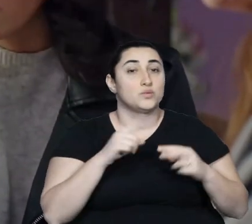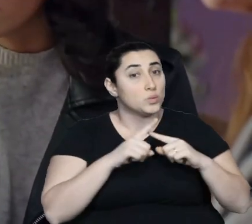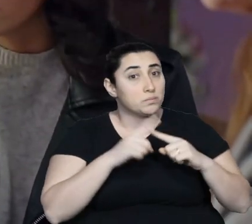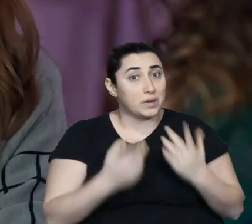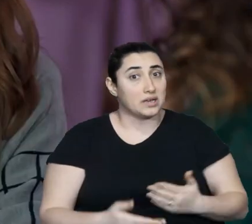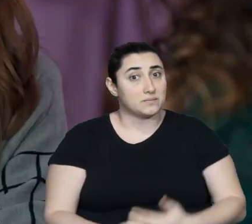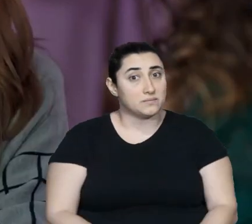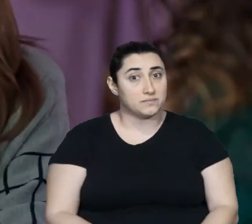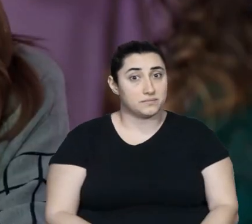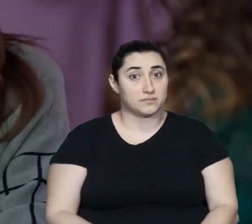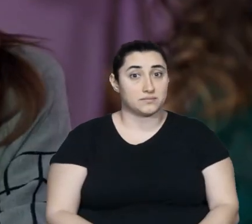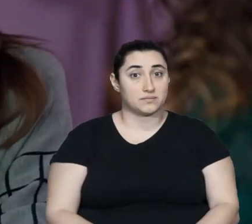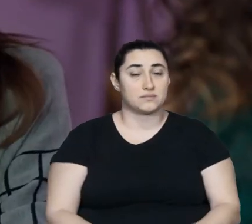Tuğba!